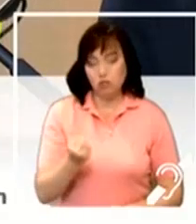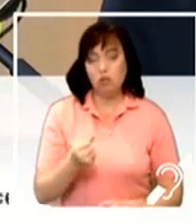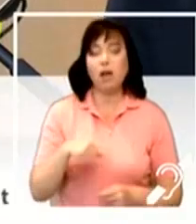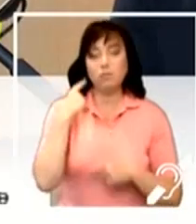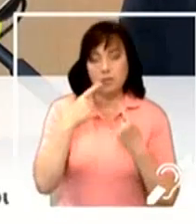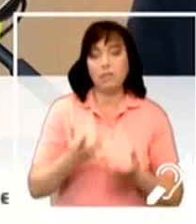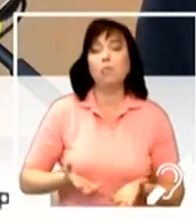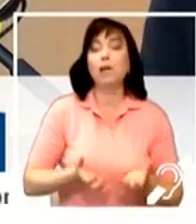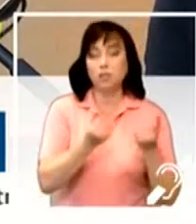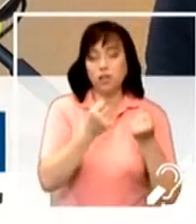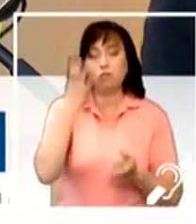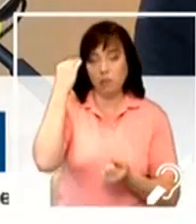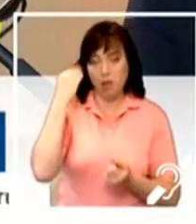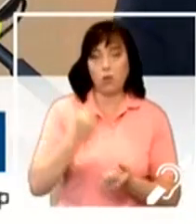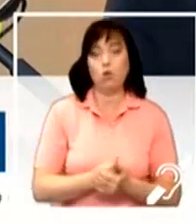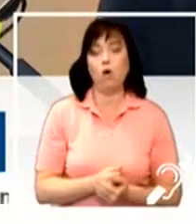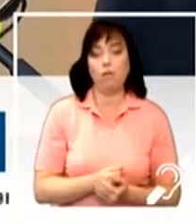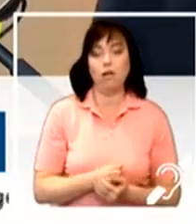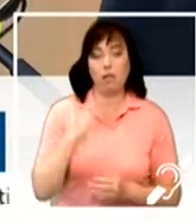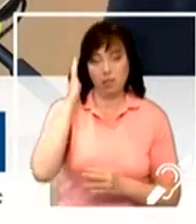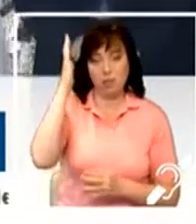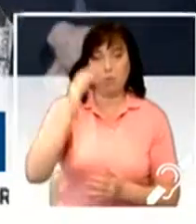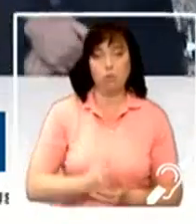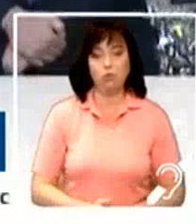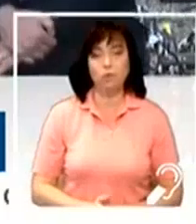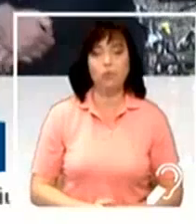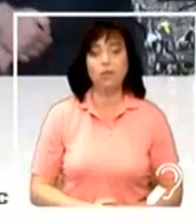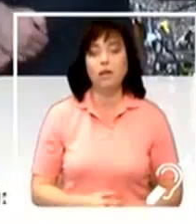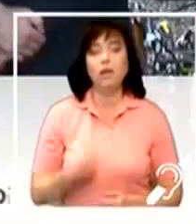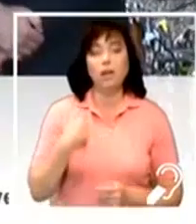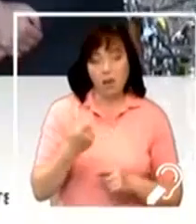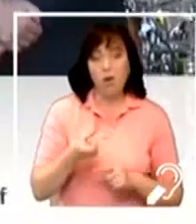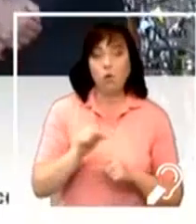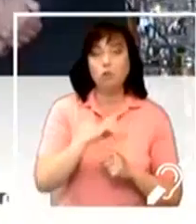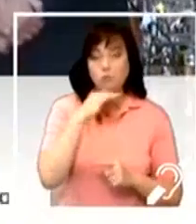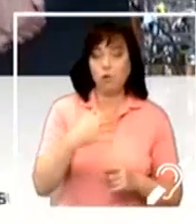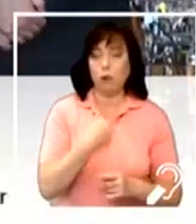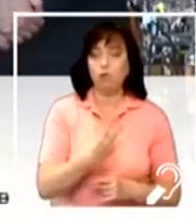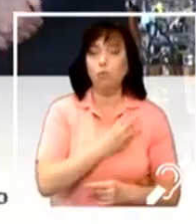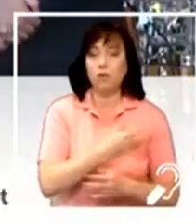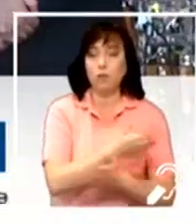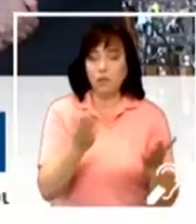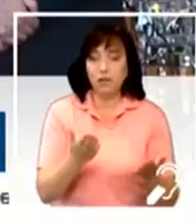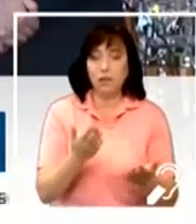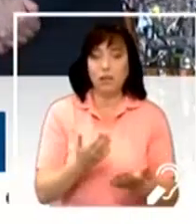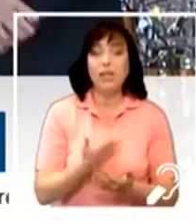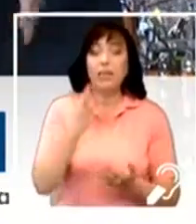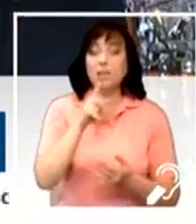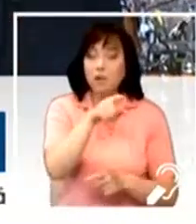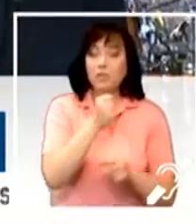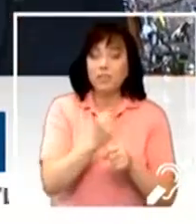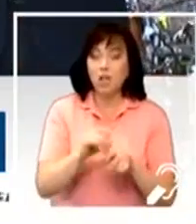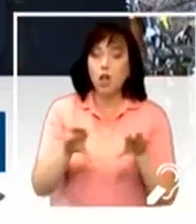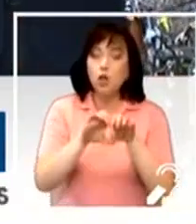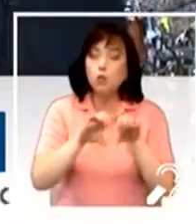industry in the future, and a special thank you to USAID. Bucurat foarte mult dacă ați construit dumneavoastră un vinoduct